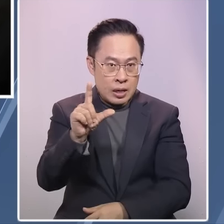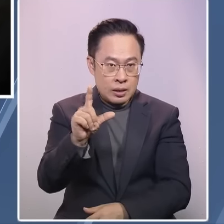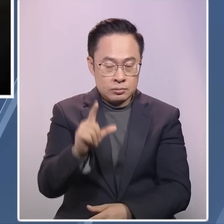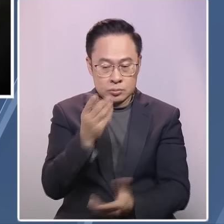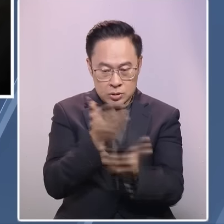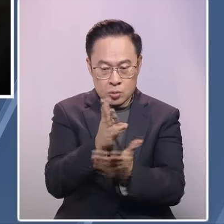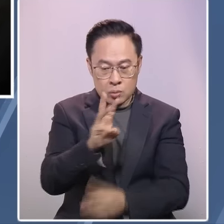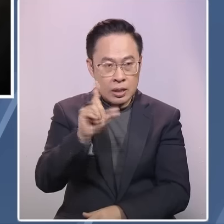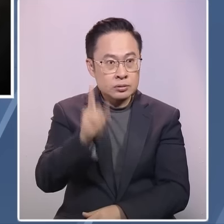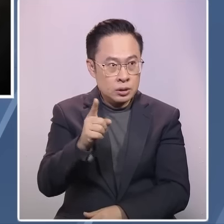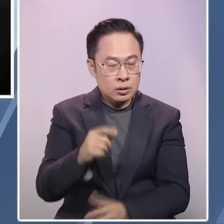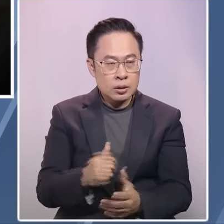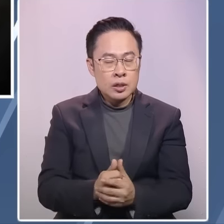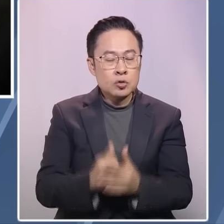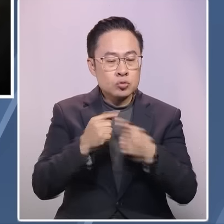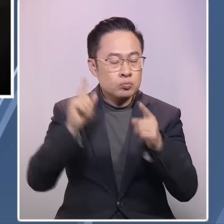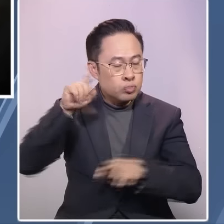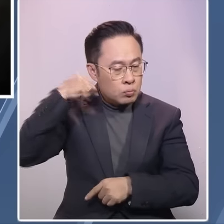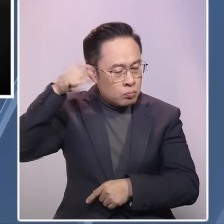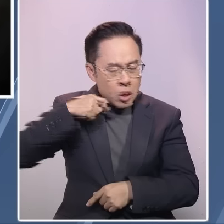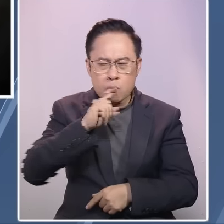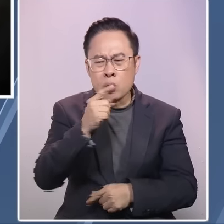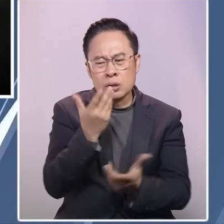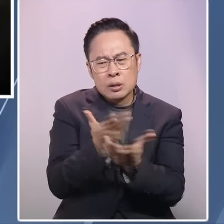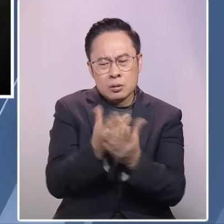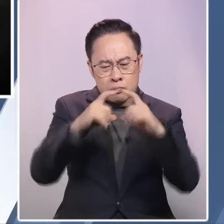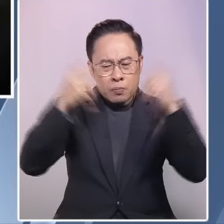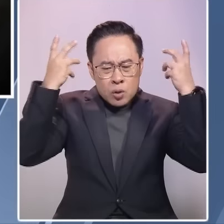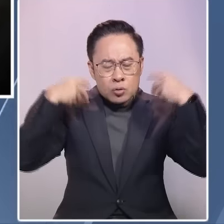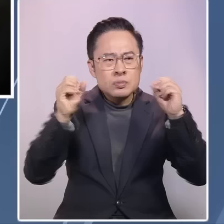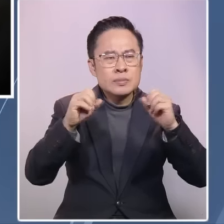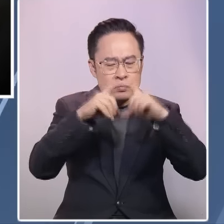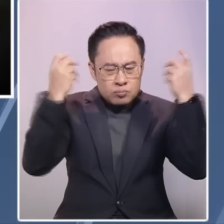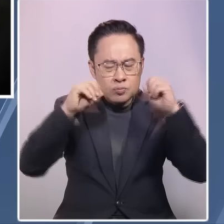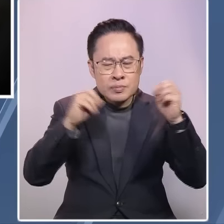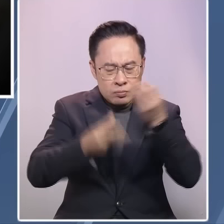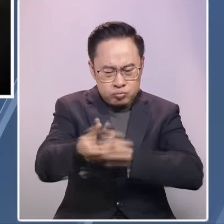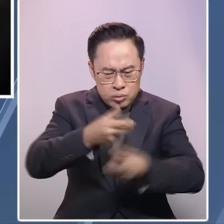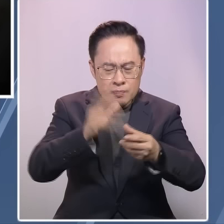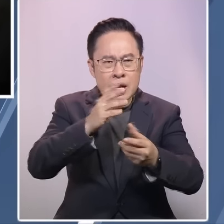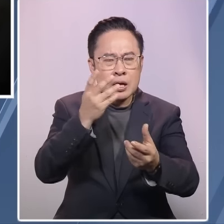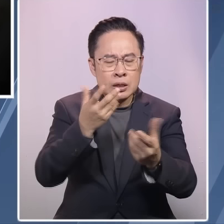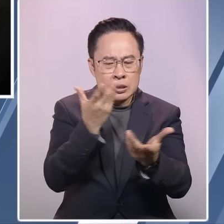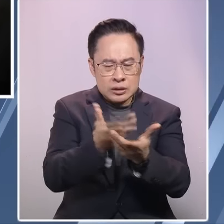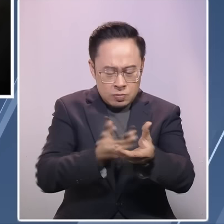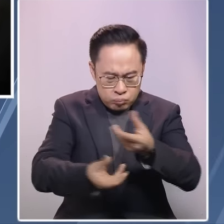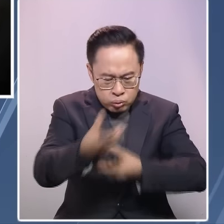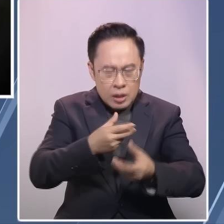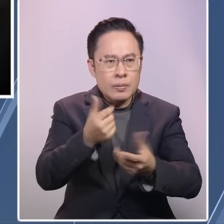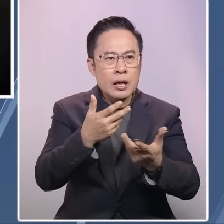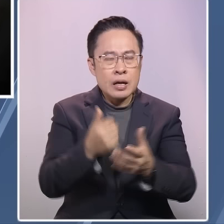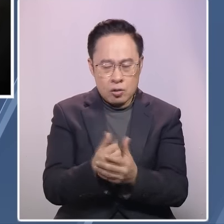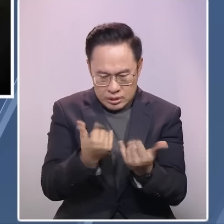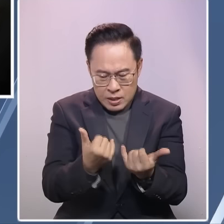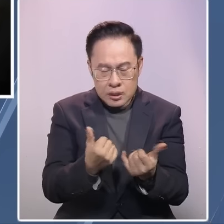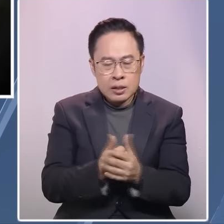ด้าวไม่มีบัตรประจำตัวประชาชนจะไปขึ้นเงินมันก็ก็ไม่ได้อ่ะนะอ้าขายให้ยายแล้วกันขายยังไงะขายถูกๆเลยเอาเท่า